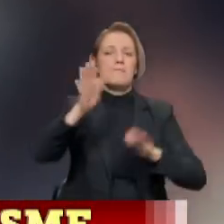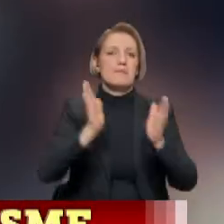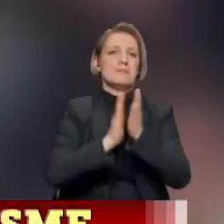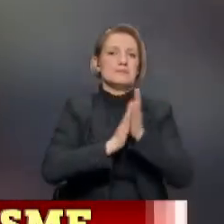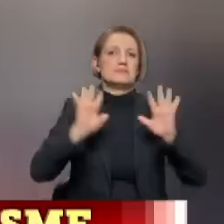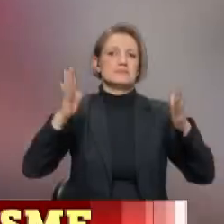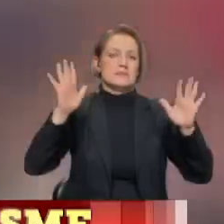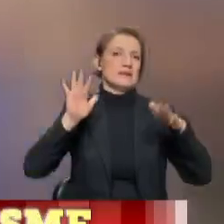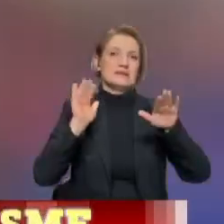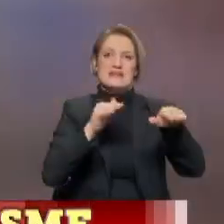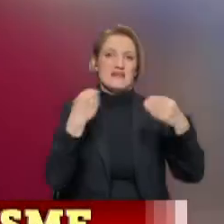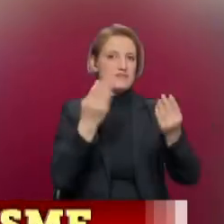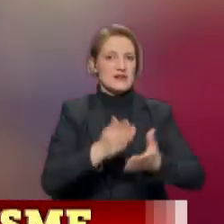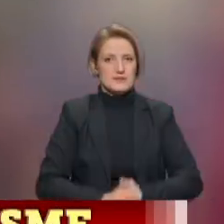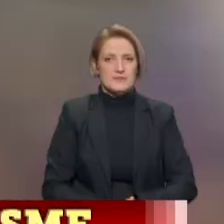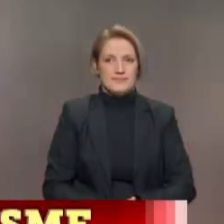kendisine destek oldu.